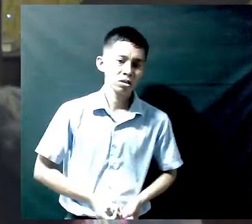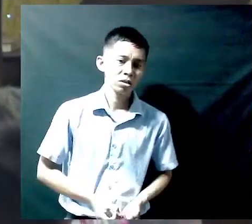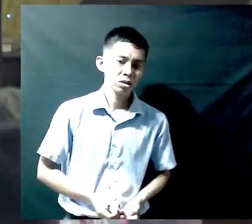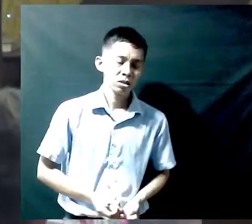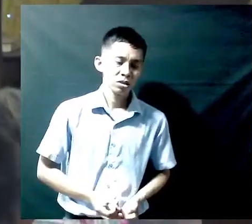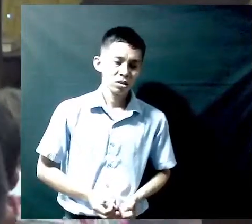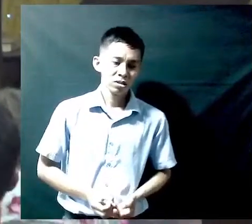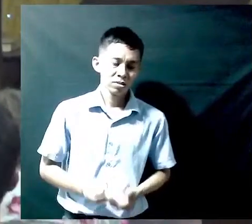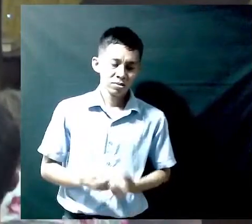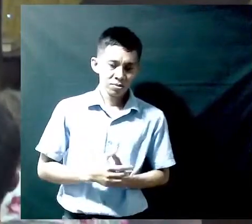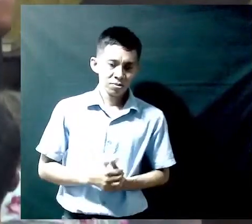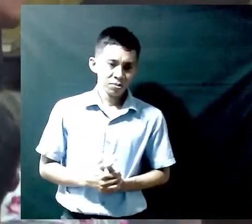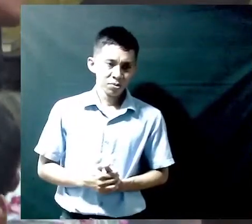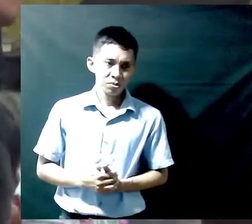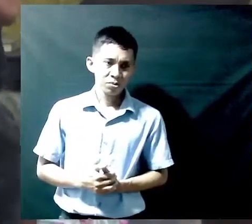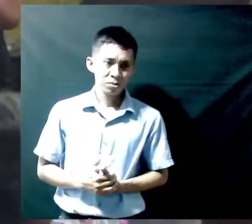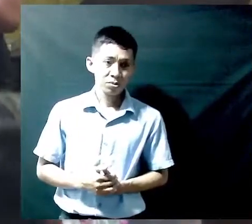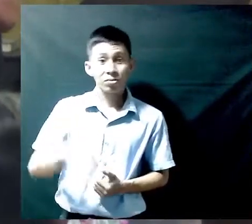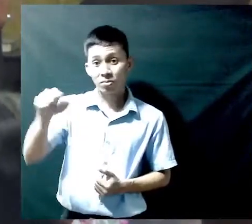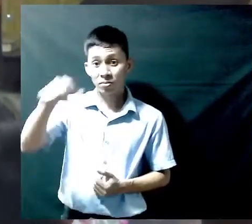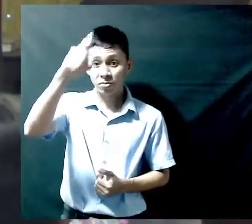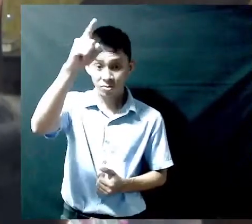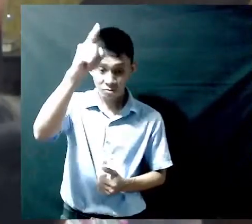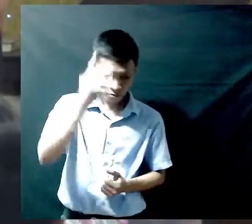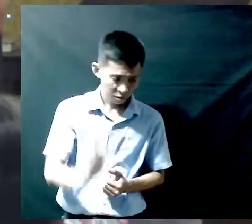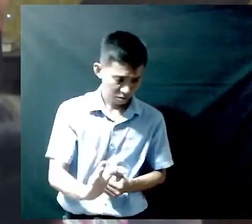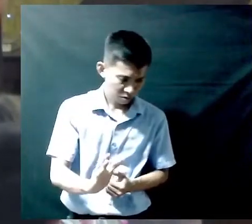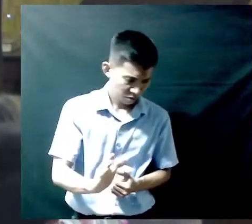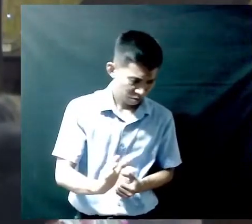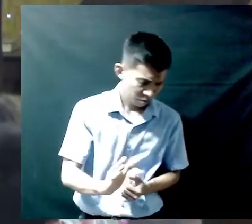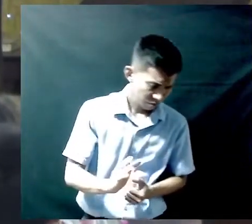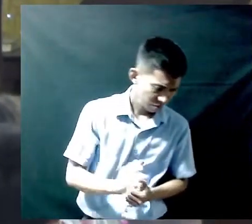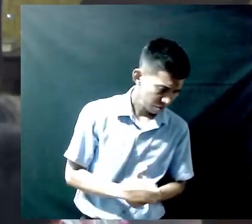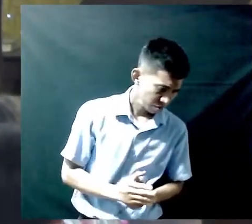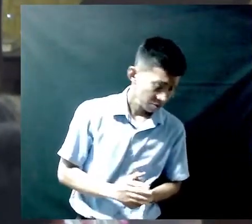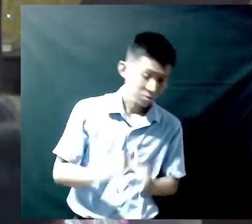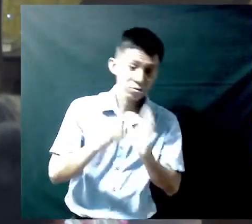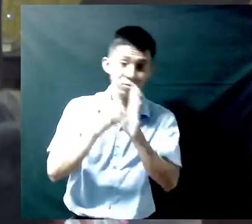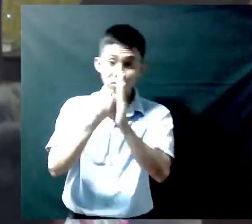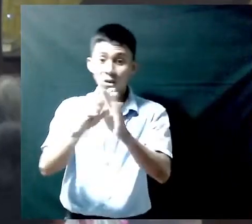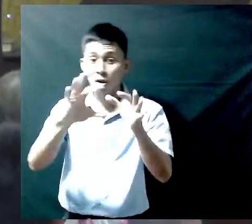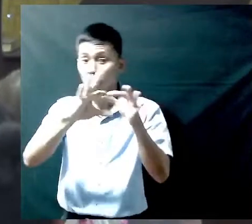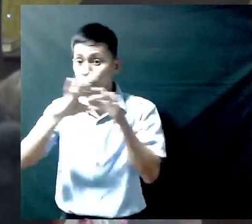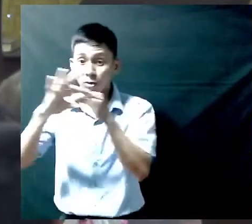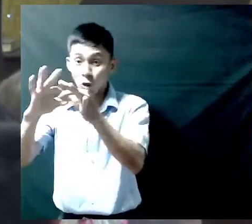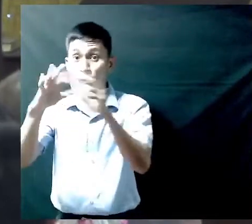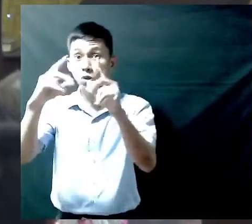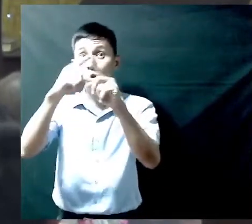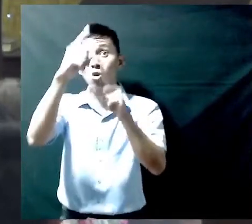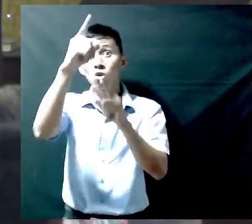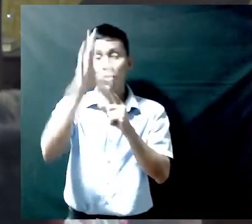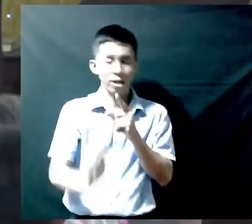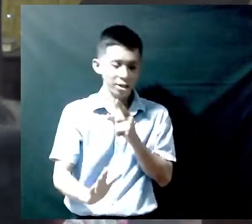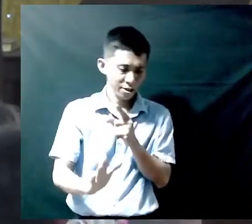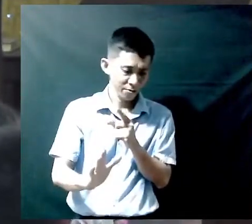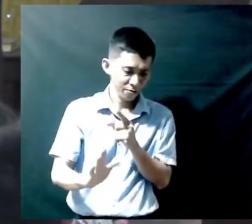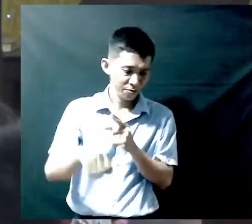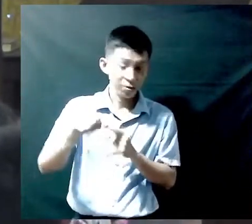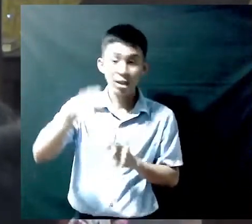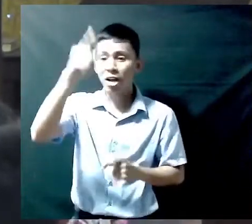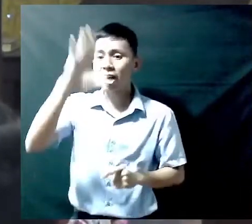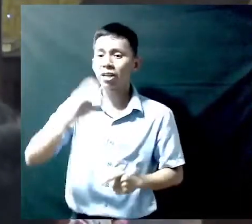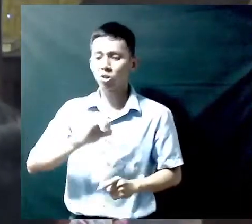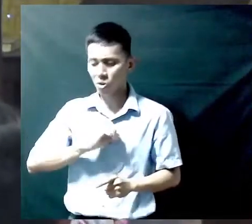Kaya ngayon, hindi, ang Diyos, the very reason why Samuel belongs to God, naging pag-aari lang ni Lord.